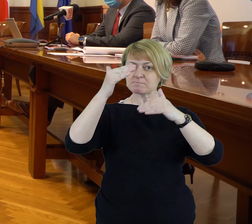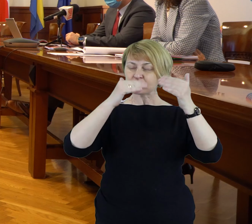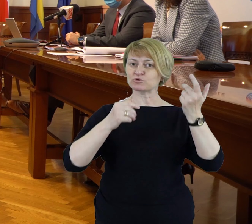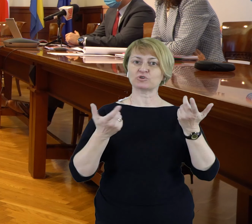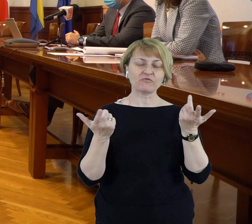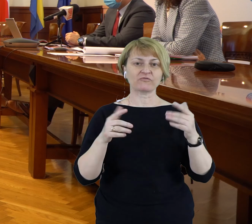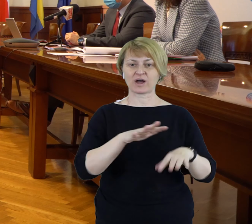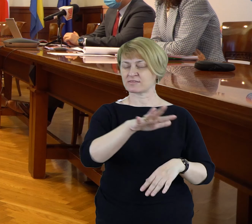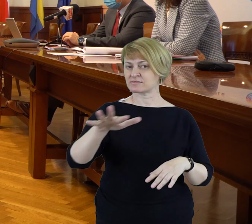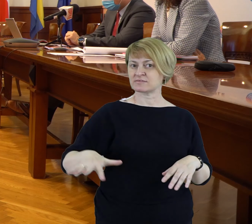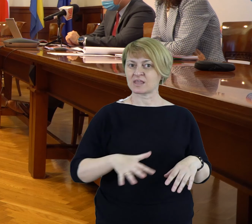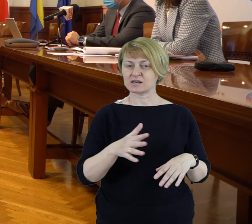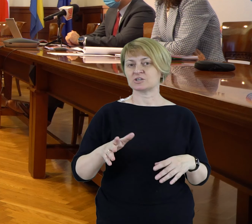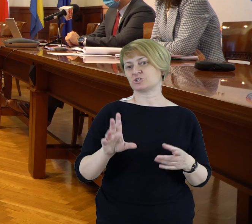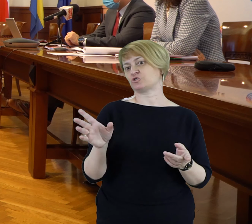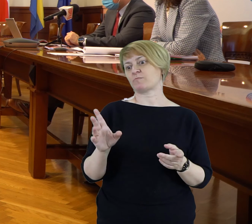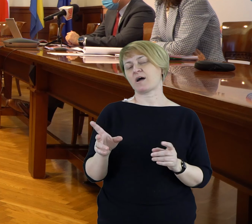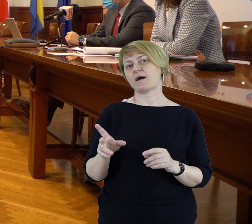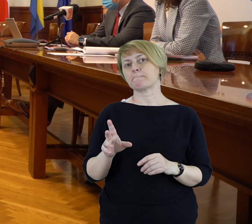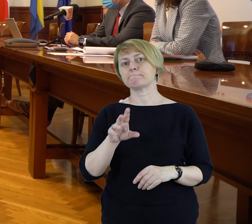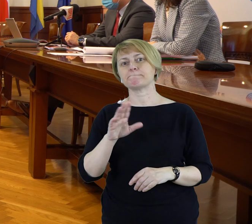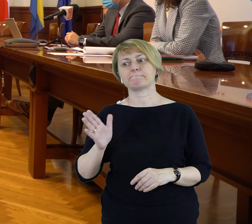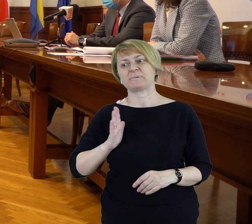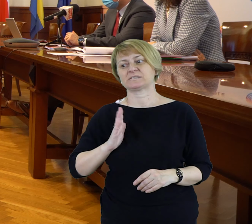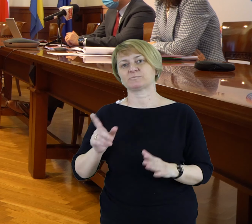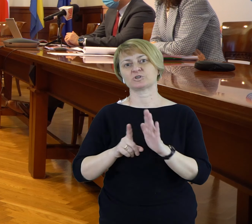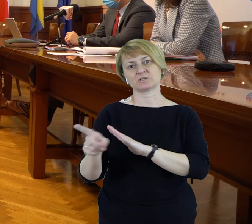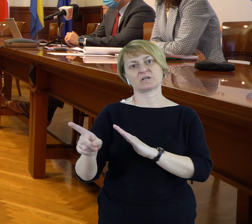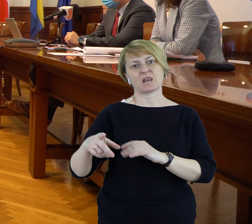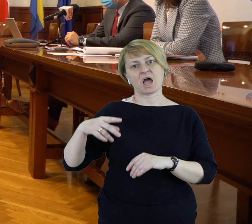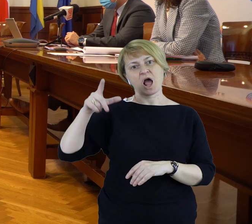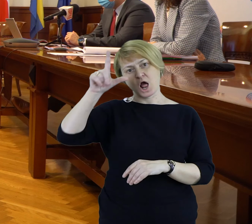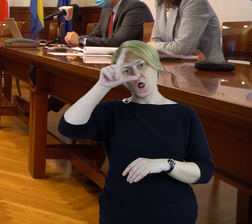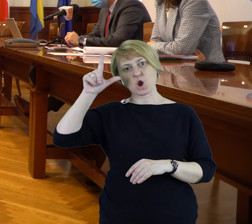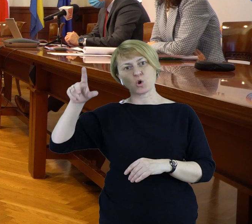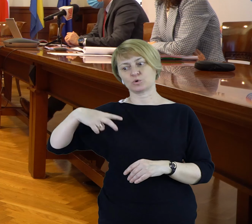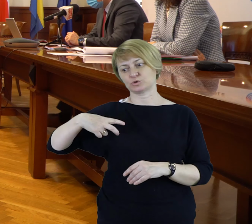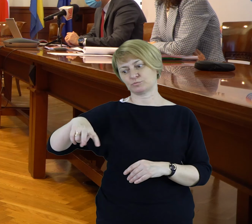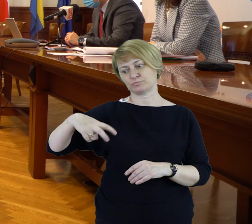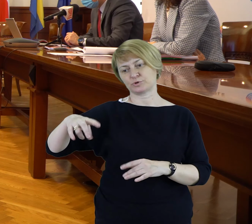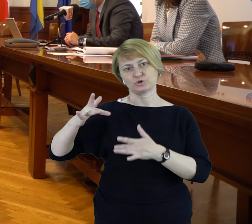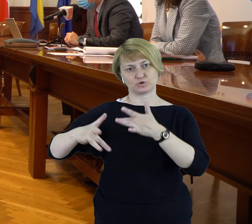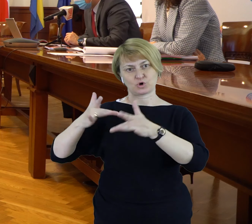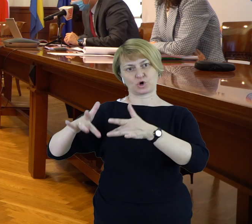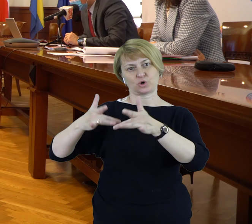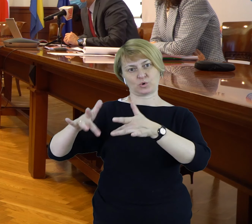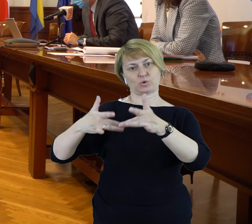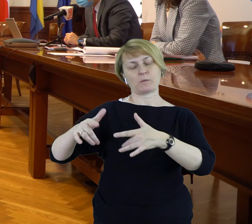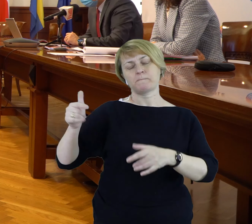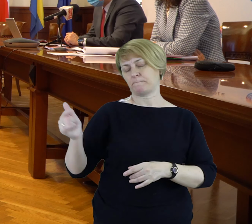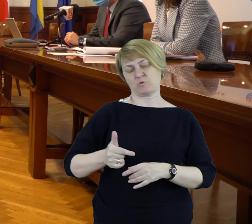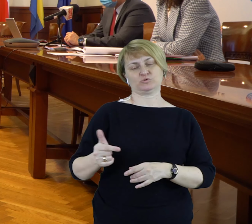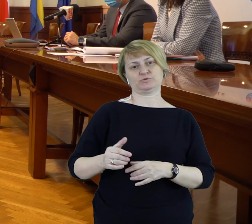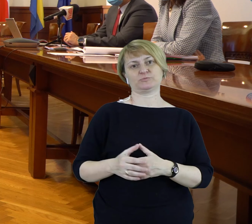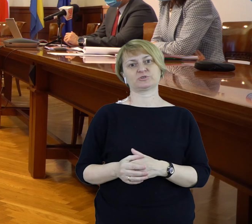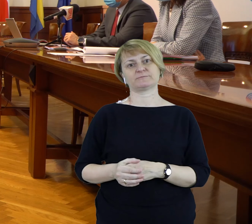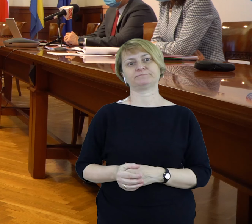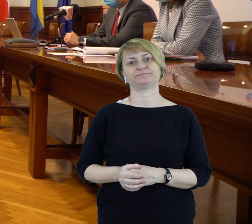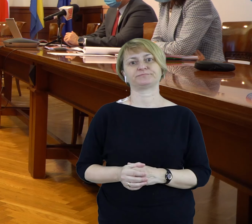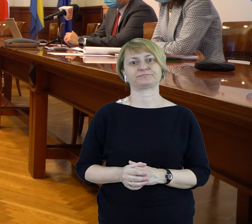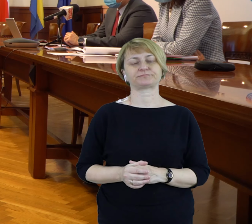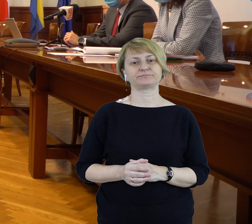zabudowanym, a dbanie o tych, którzy są na tym pasie ruchu, troszeczkę w mniej uprzywilejowanej sytuacji